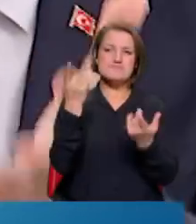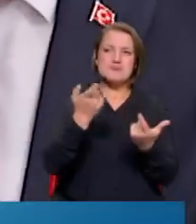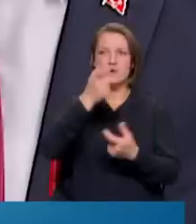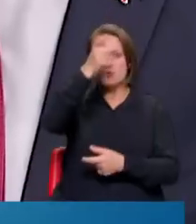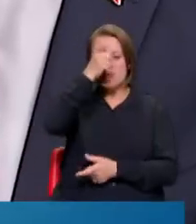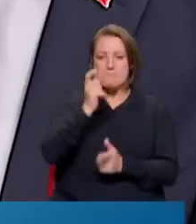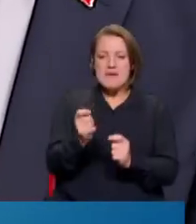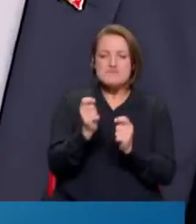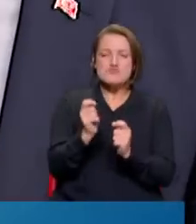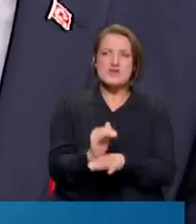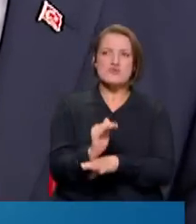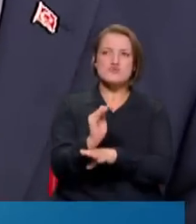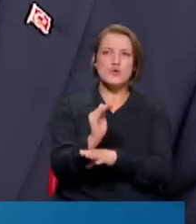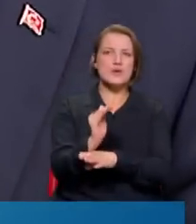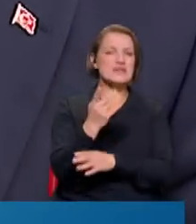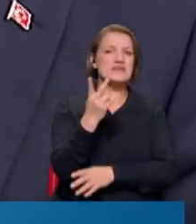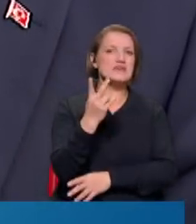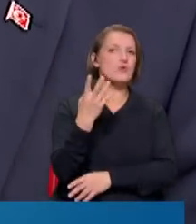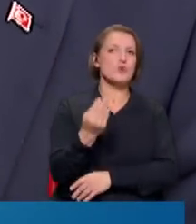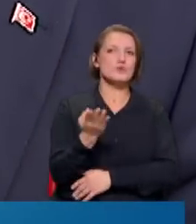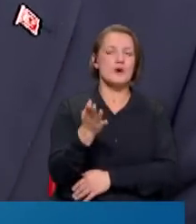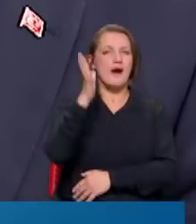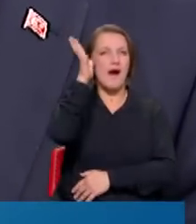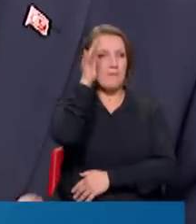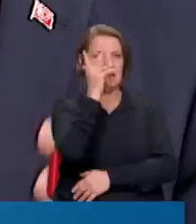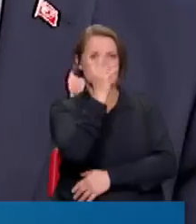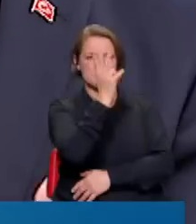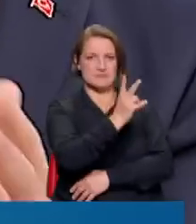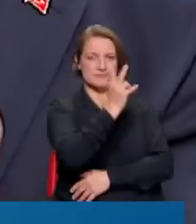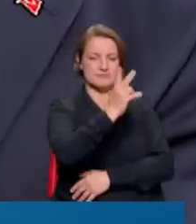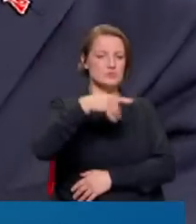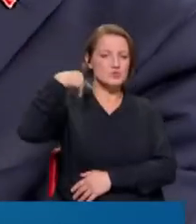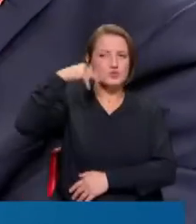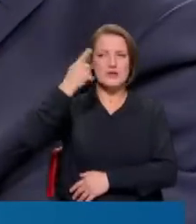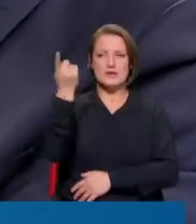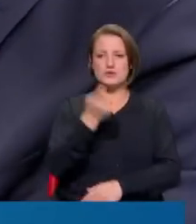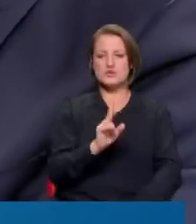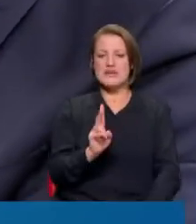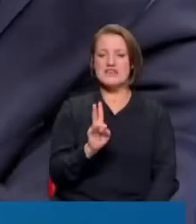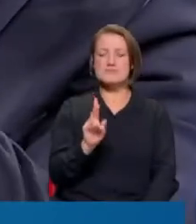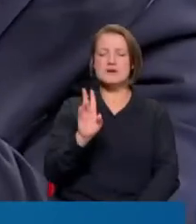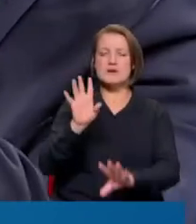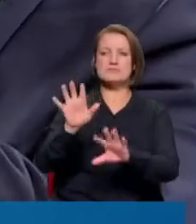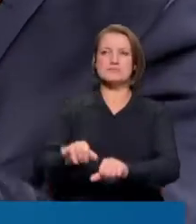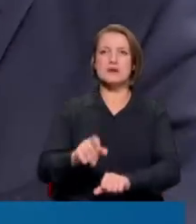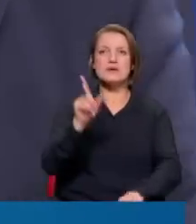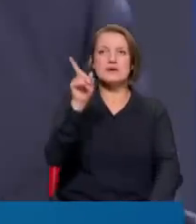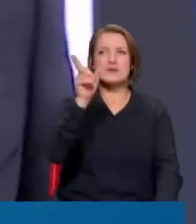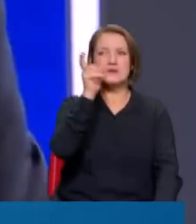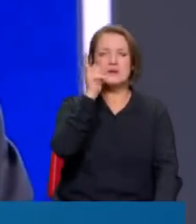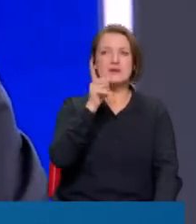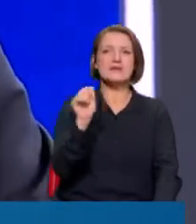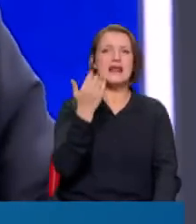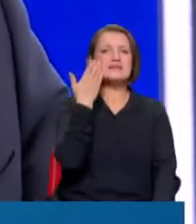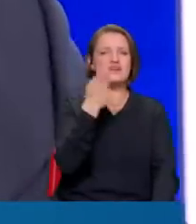mecburen yaşıyor iki Ne oldu Başka ABD tarafından Suriye'nin % 25'i işgal edilerek ama dikkatinizi çekerim değerli